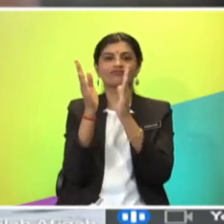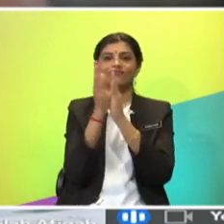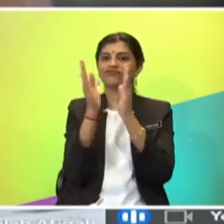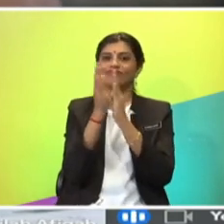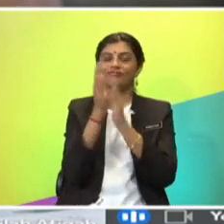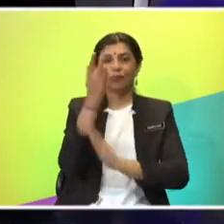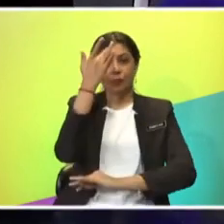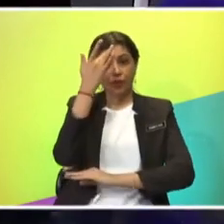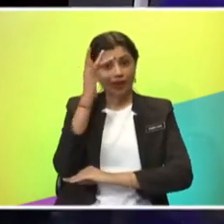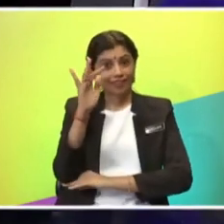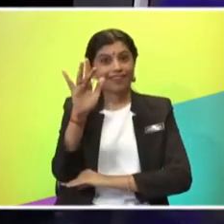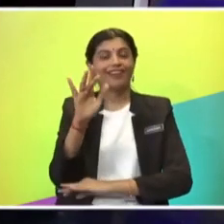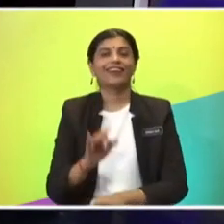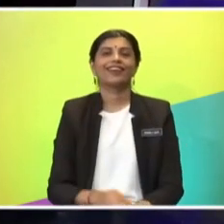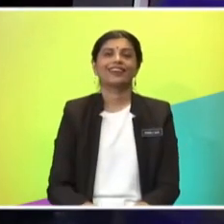RM6,881.85. Yeah. Yeah.